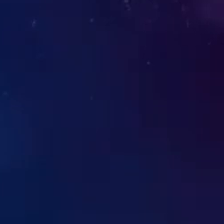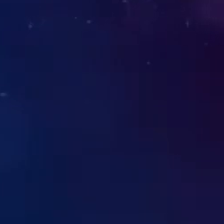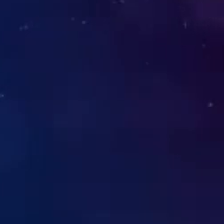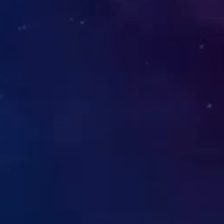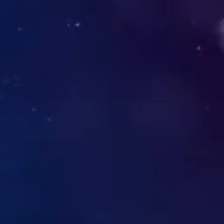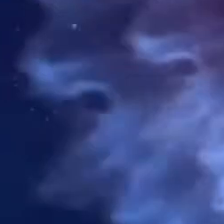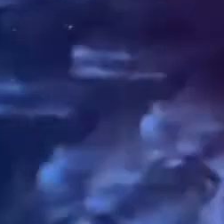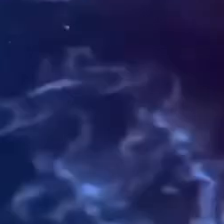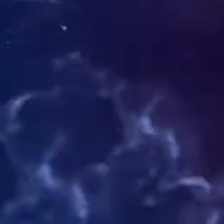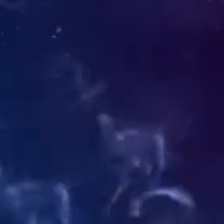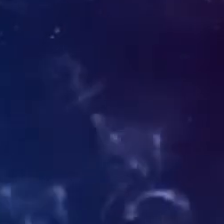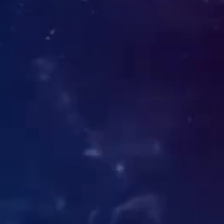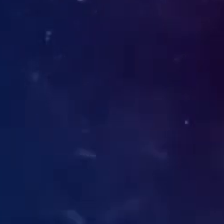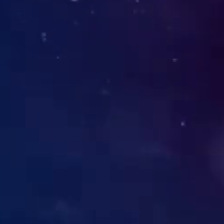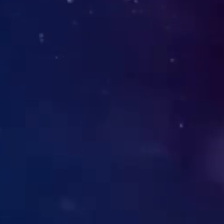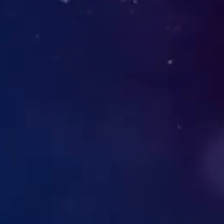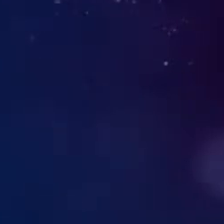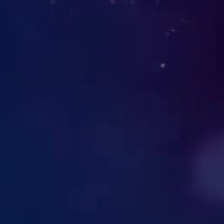Once again.